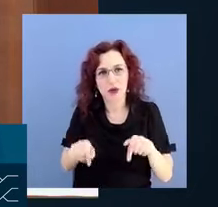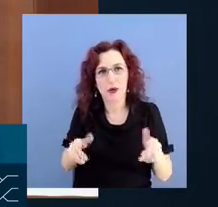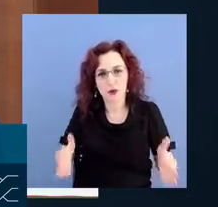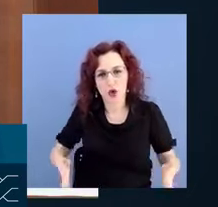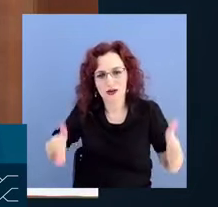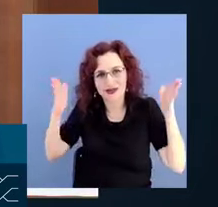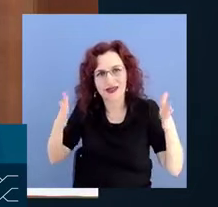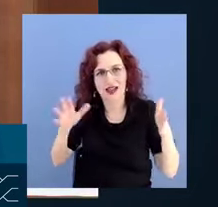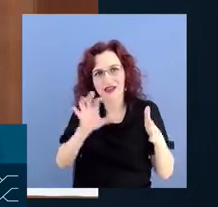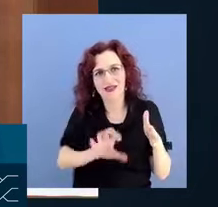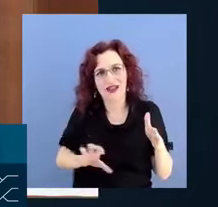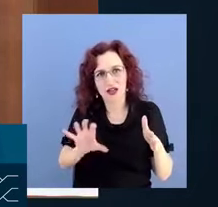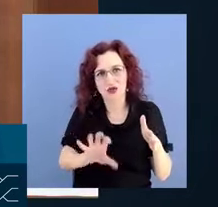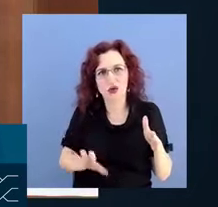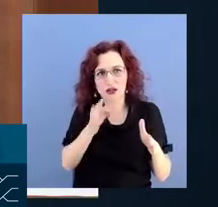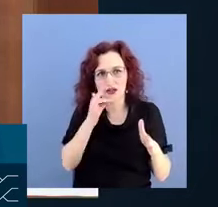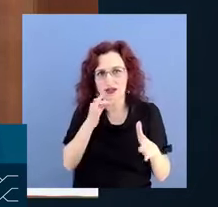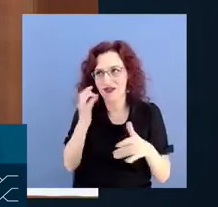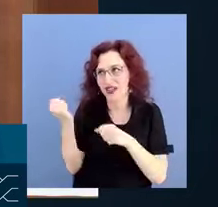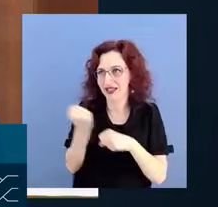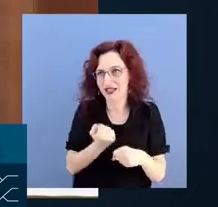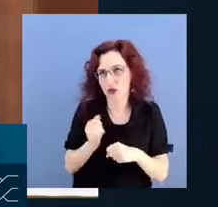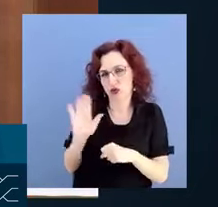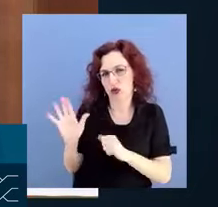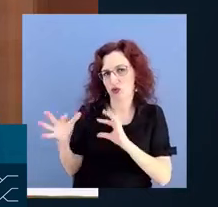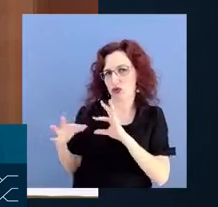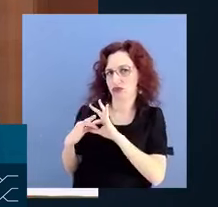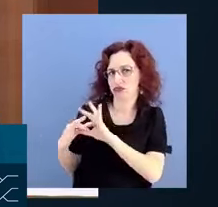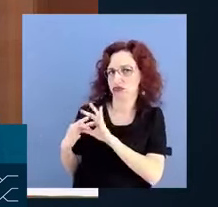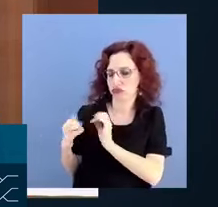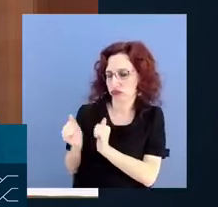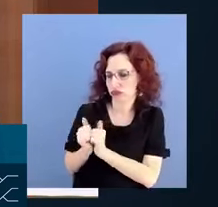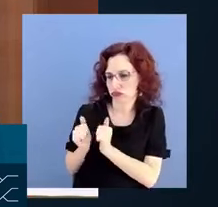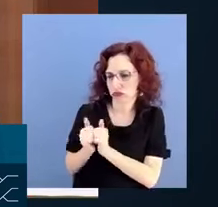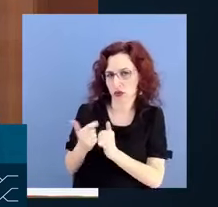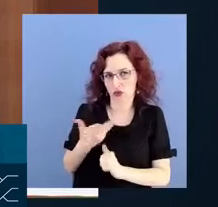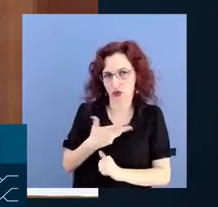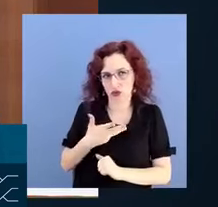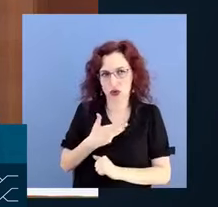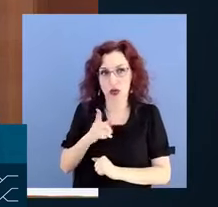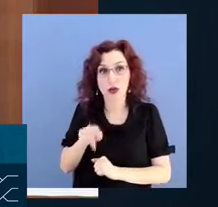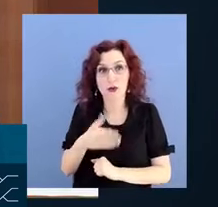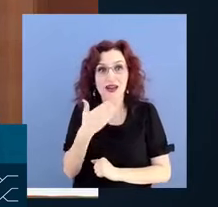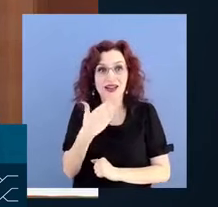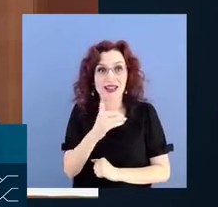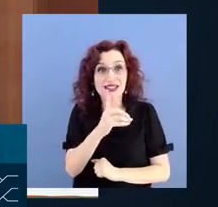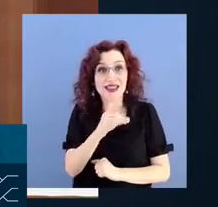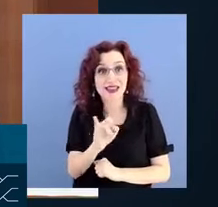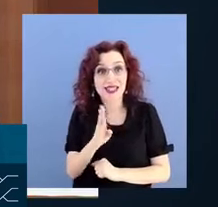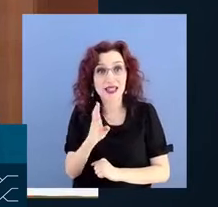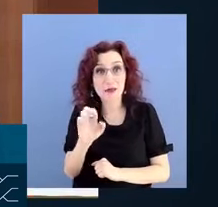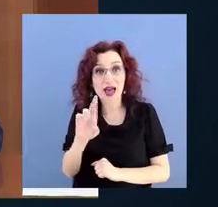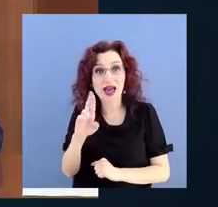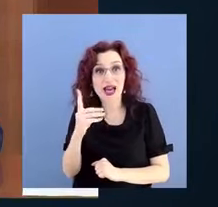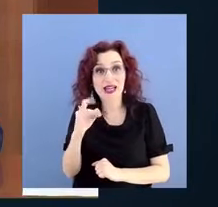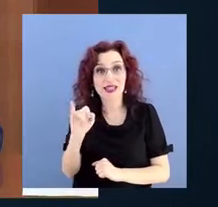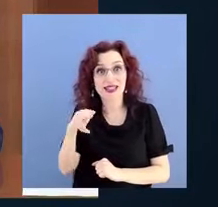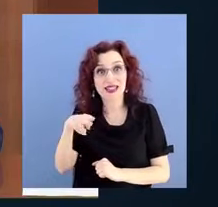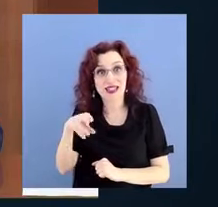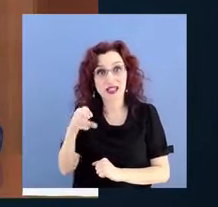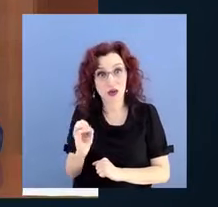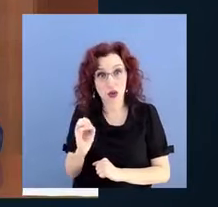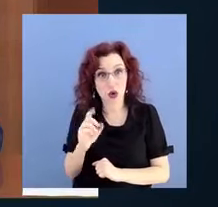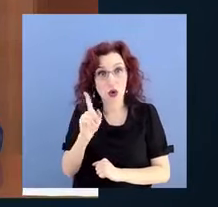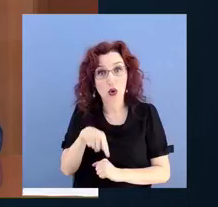di mira vicinanza da parte delle istituzioni un ringraziamento ovviamente anche all'assessore di berardino che anche lui anche